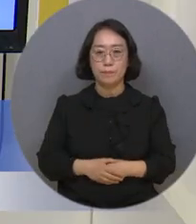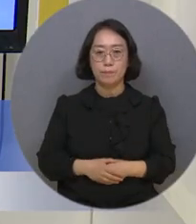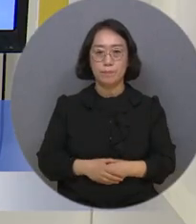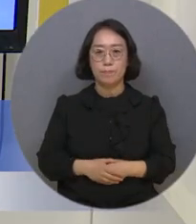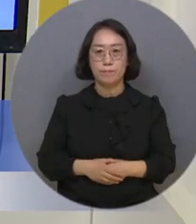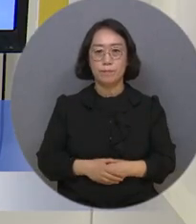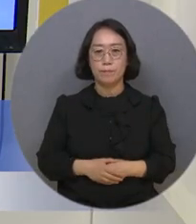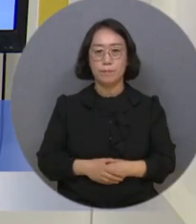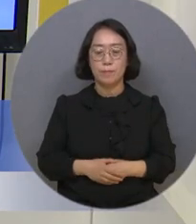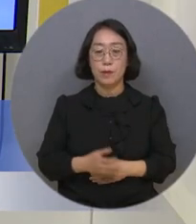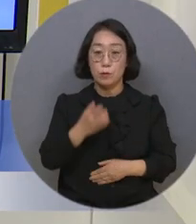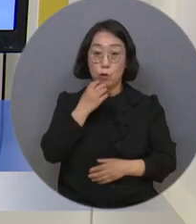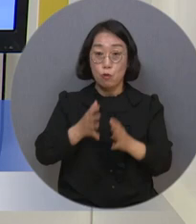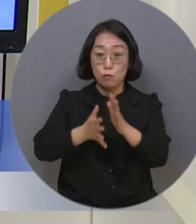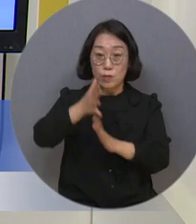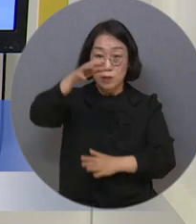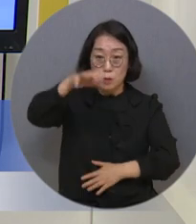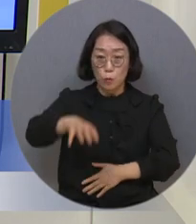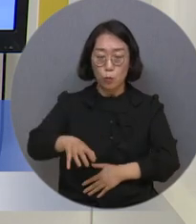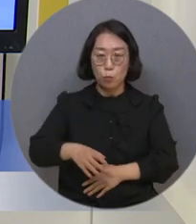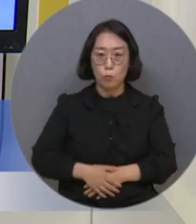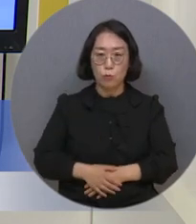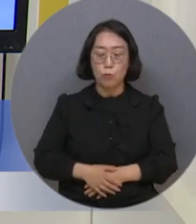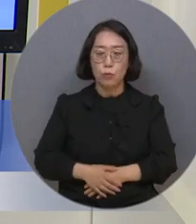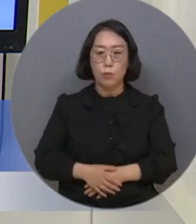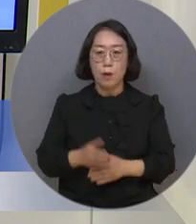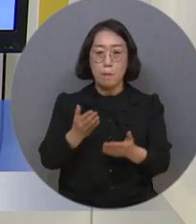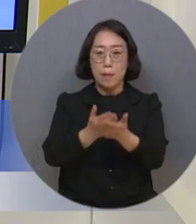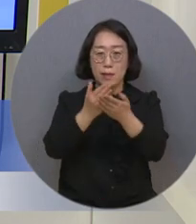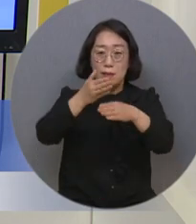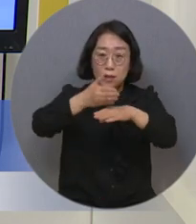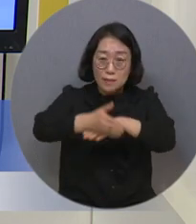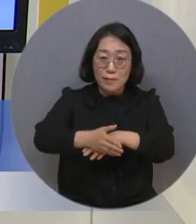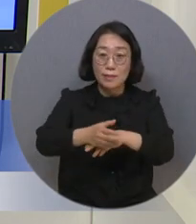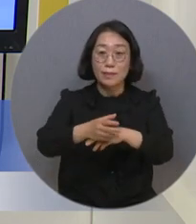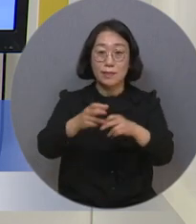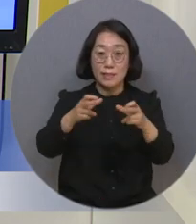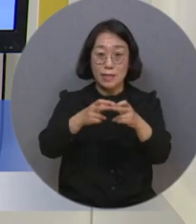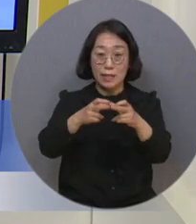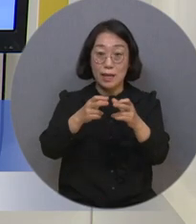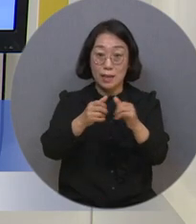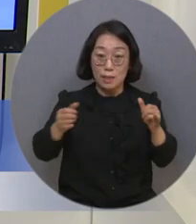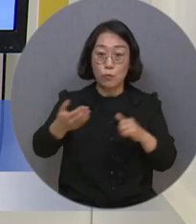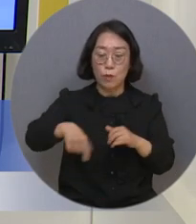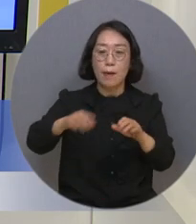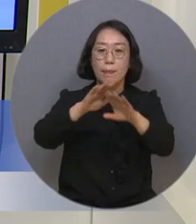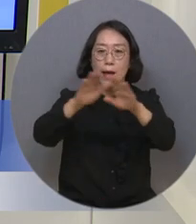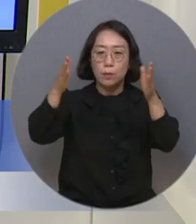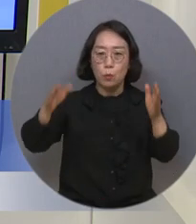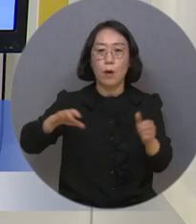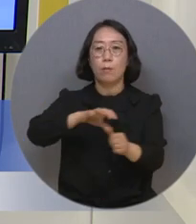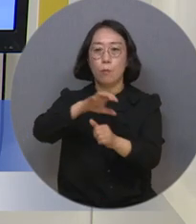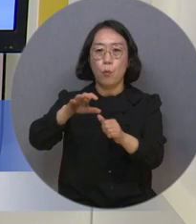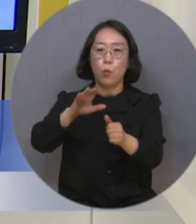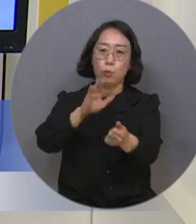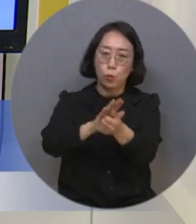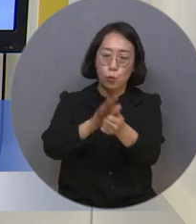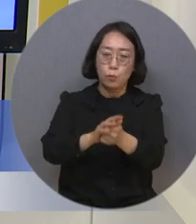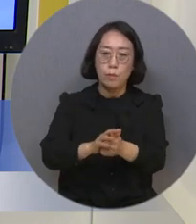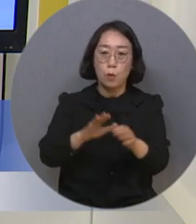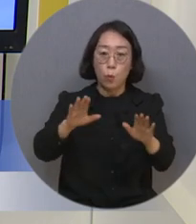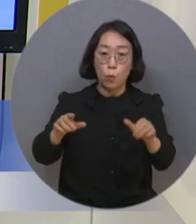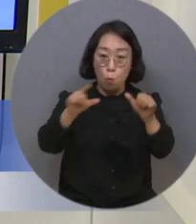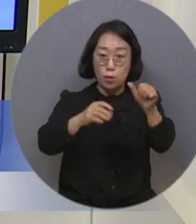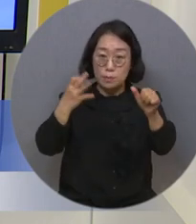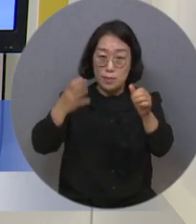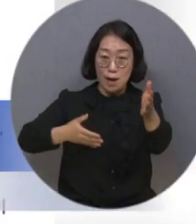다음 뉴스입니다 서울시가 최중증 발달장애인을 위한 낮 활동 지원사업 신규 이용자를 이달 14일까지